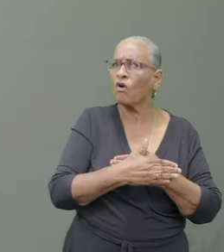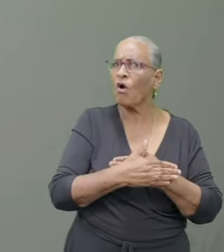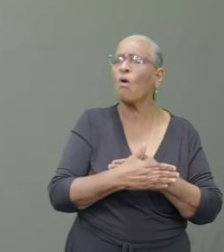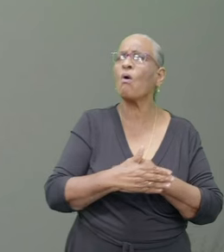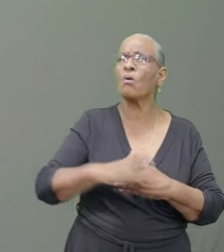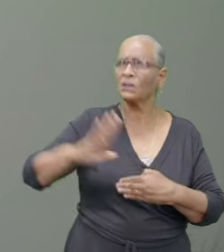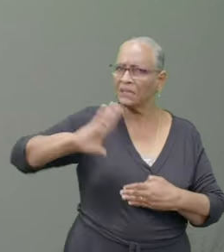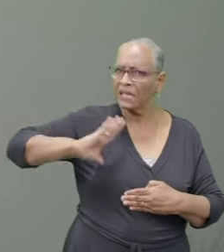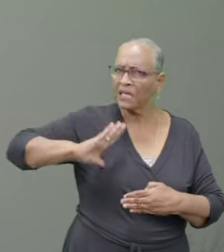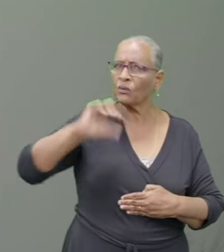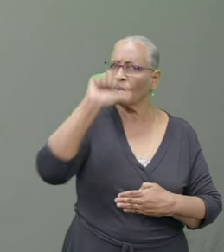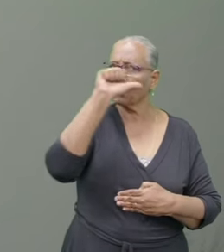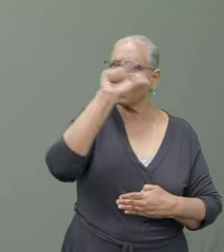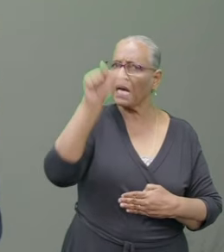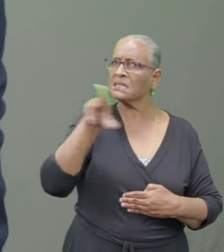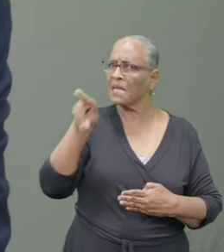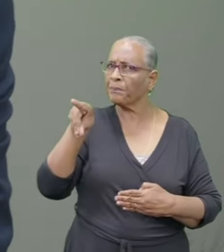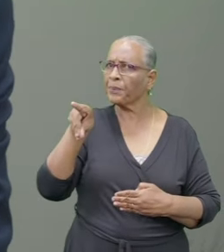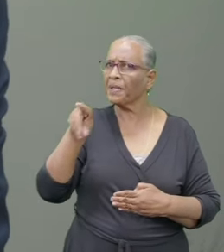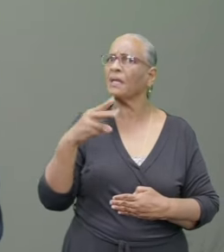gezegd